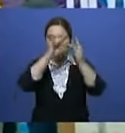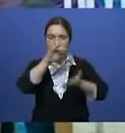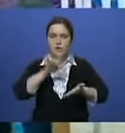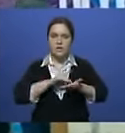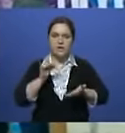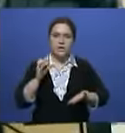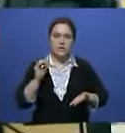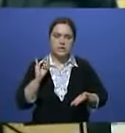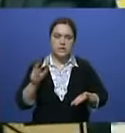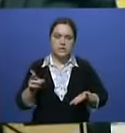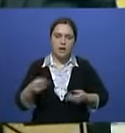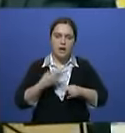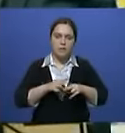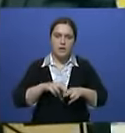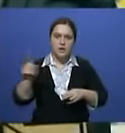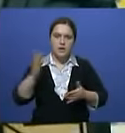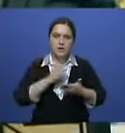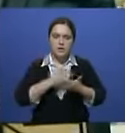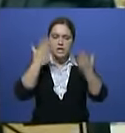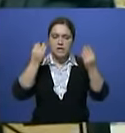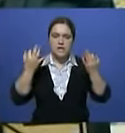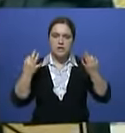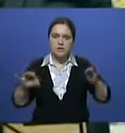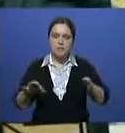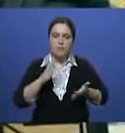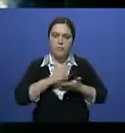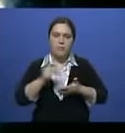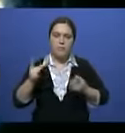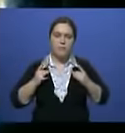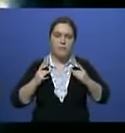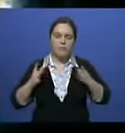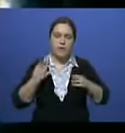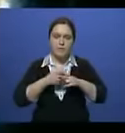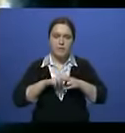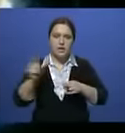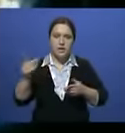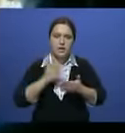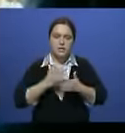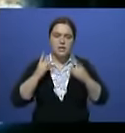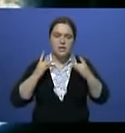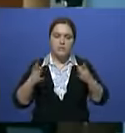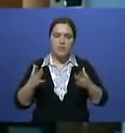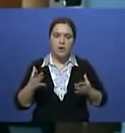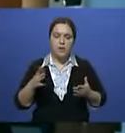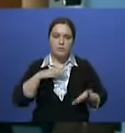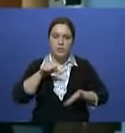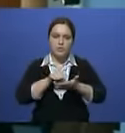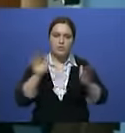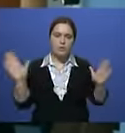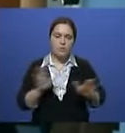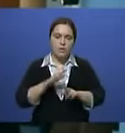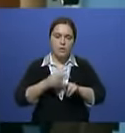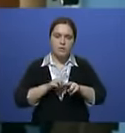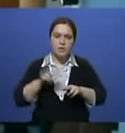икше казахского района День независимости здесь отмечали накануне праздника торжественной событию придавал оркестр исы городок